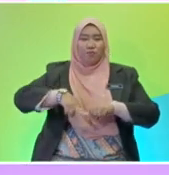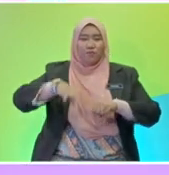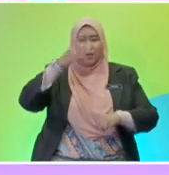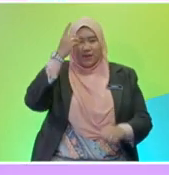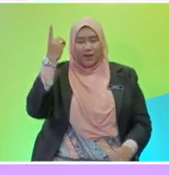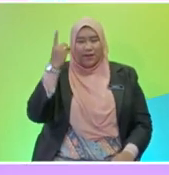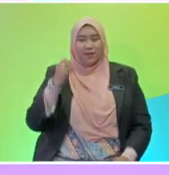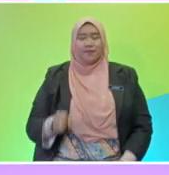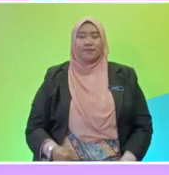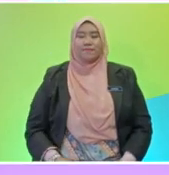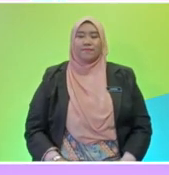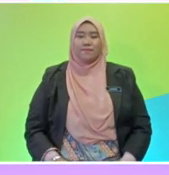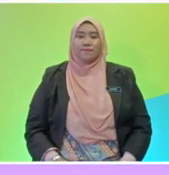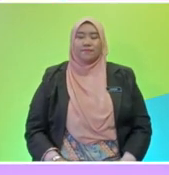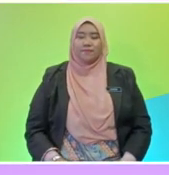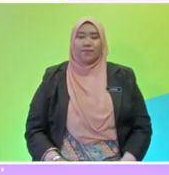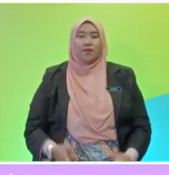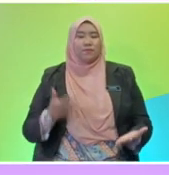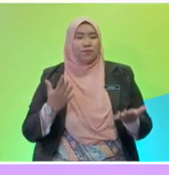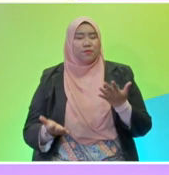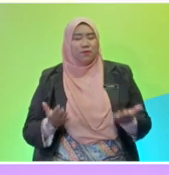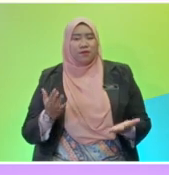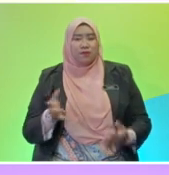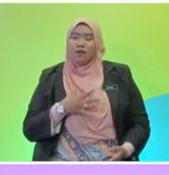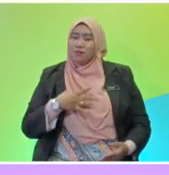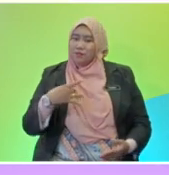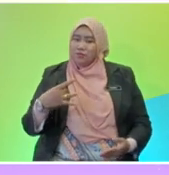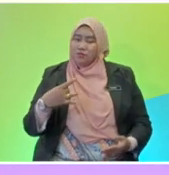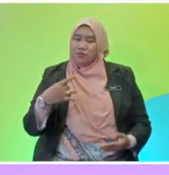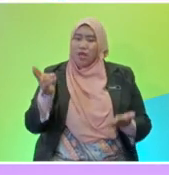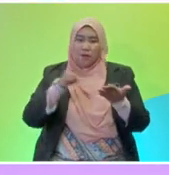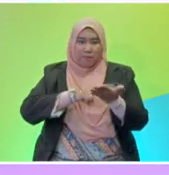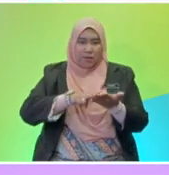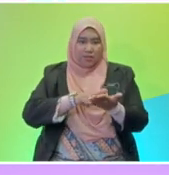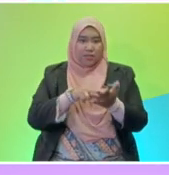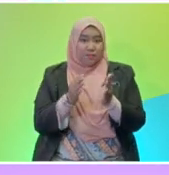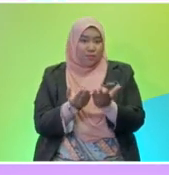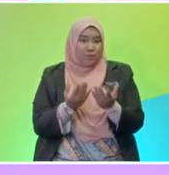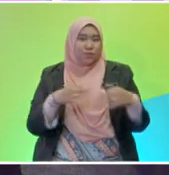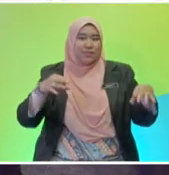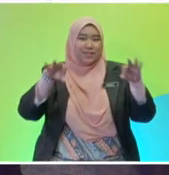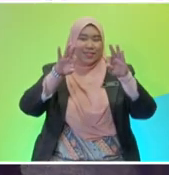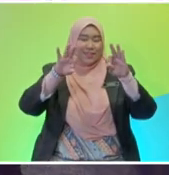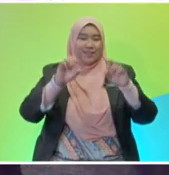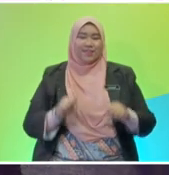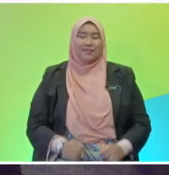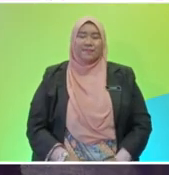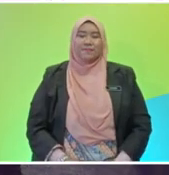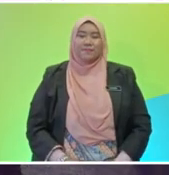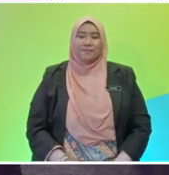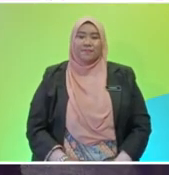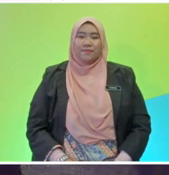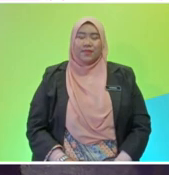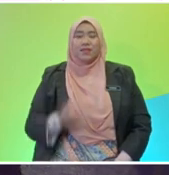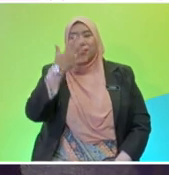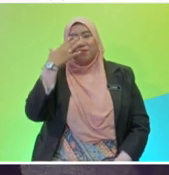hobi dan ini mungkin suka membaca buku cerita lah mungkin dia suka baca buku cerita seperti dia